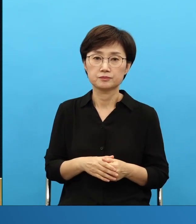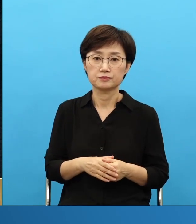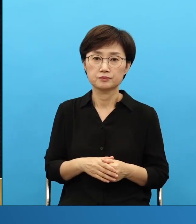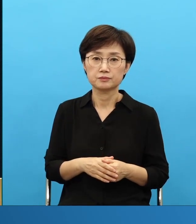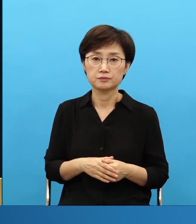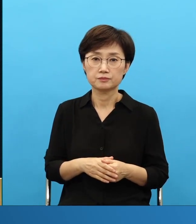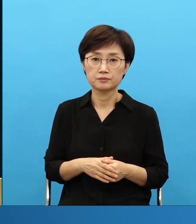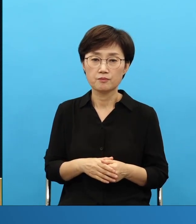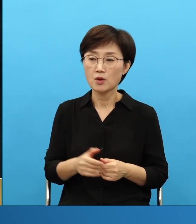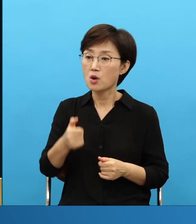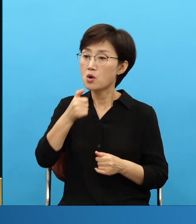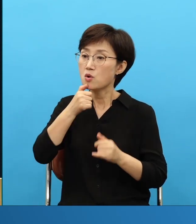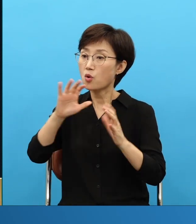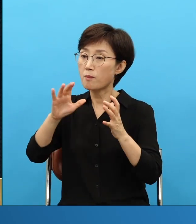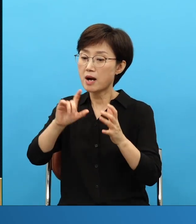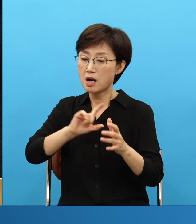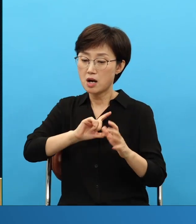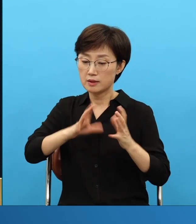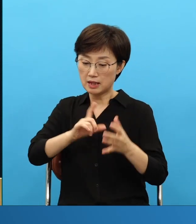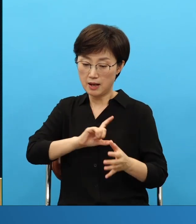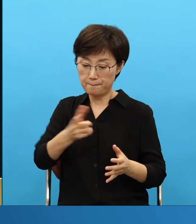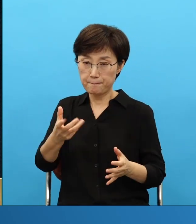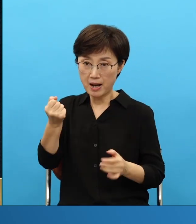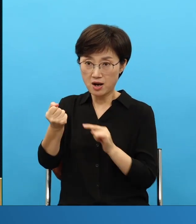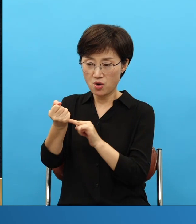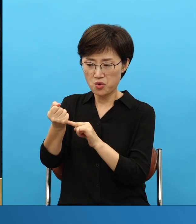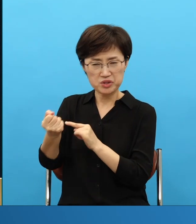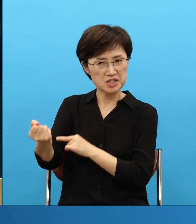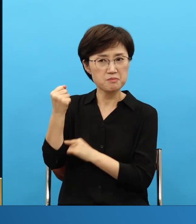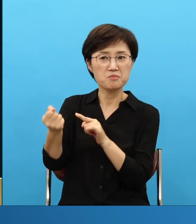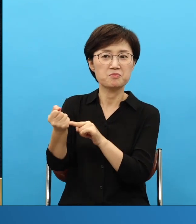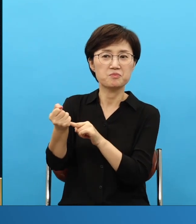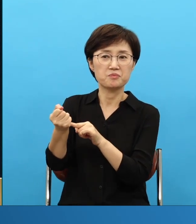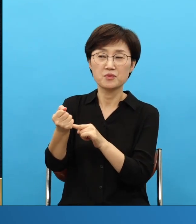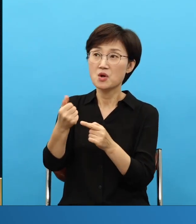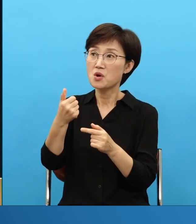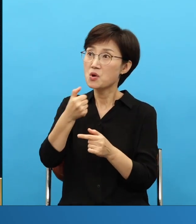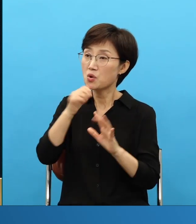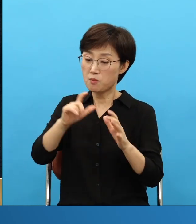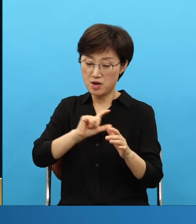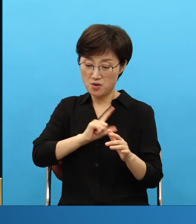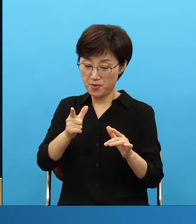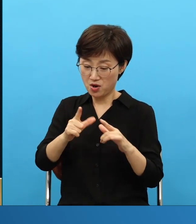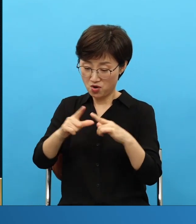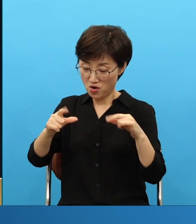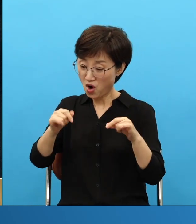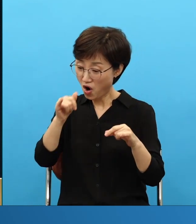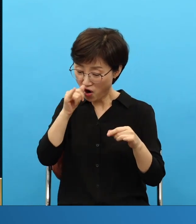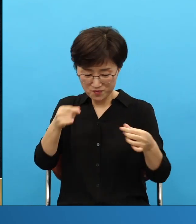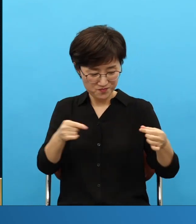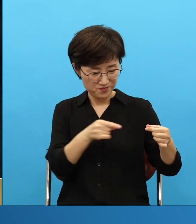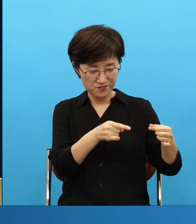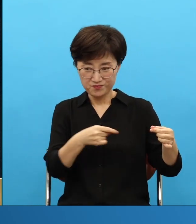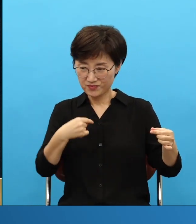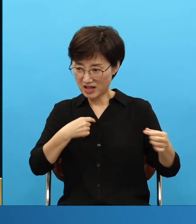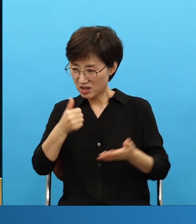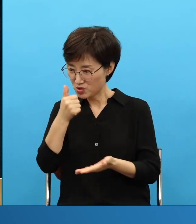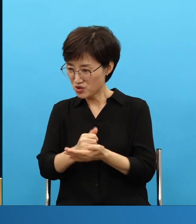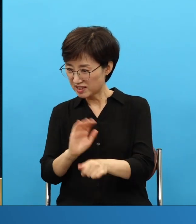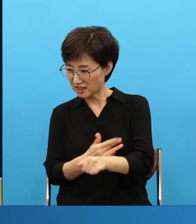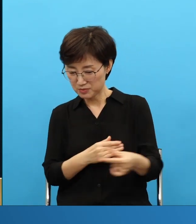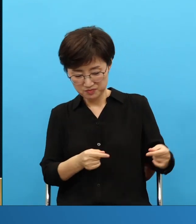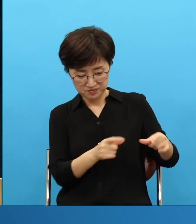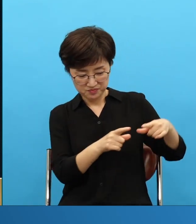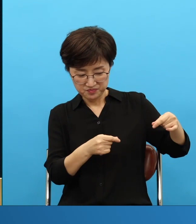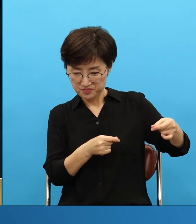amazing is 막 that? 그때 로마 시민권 이러면요 어느 정도였냐? 특별한 일이 있어도 구속도 안 돼. 그 정도입니다. And when you were a